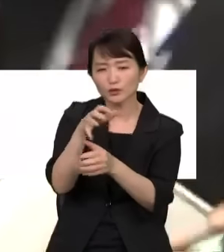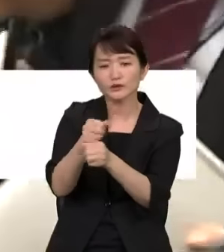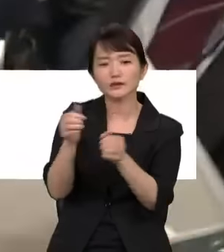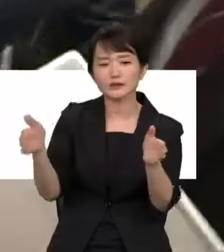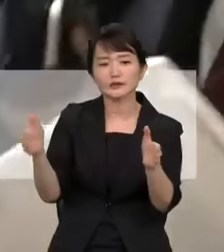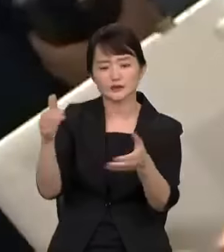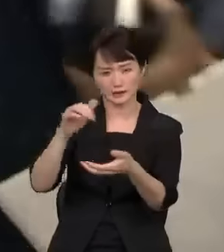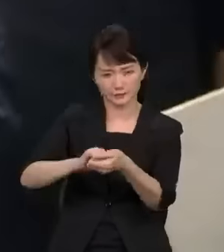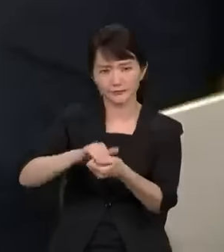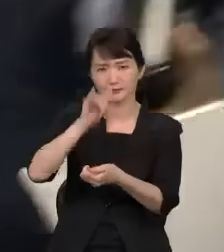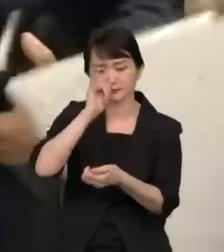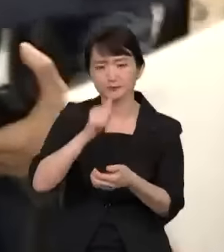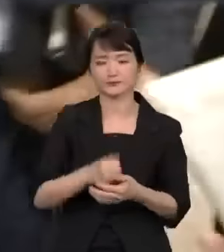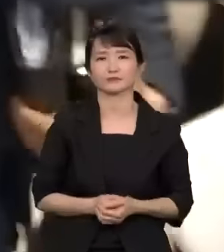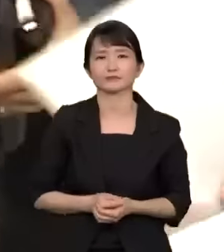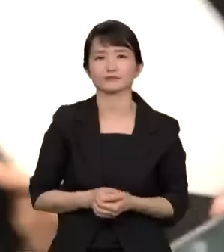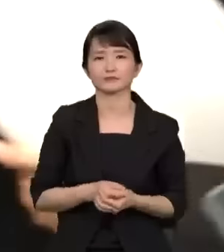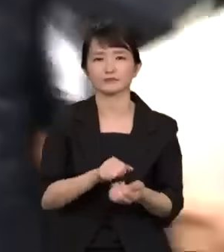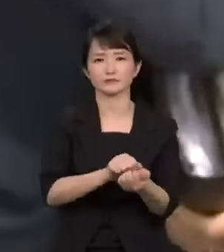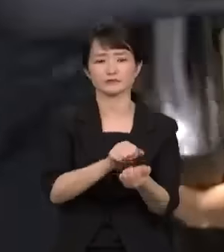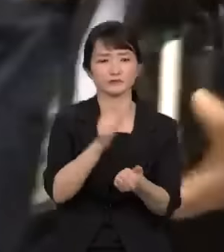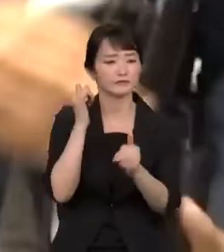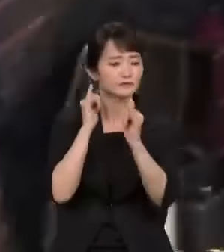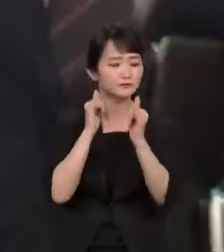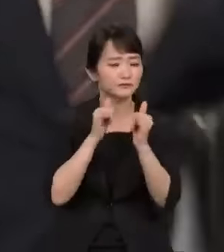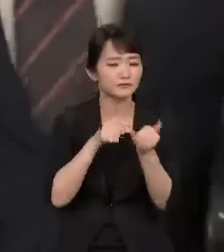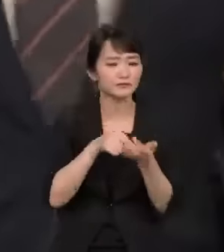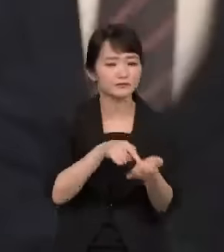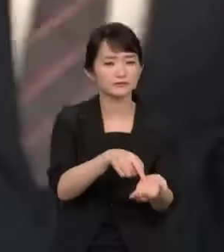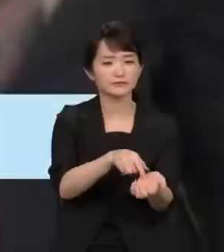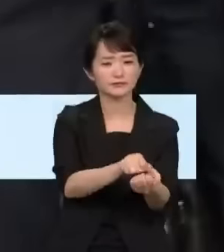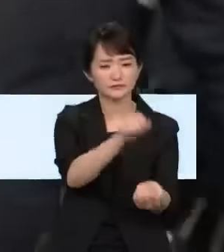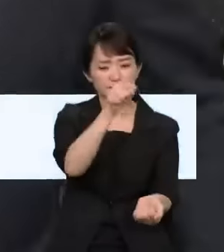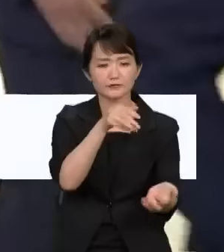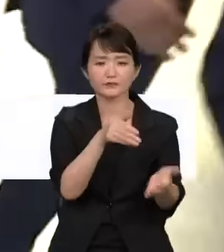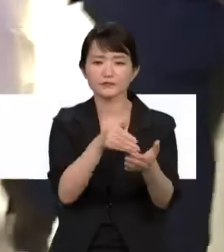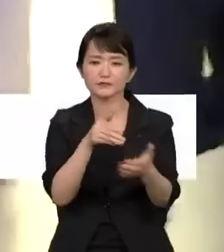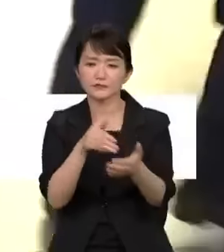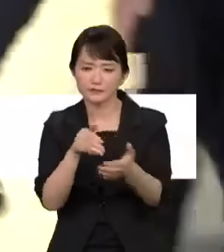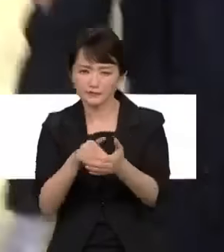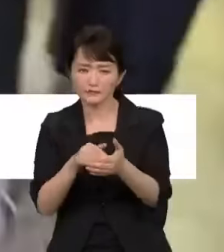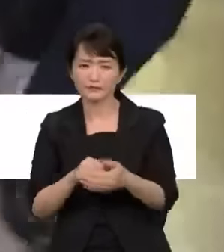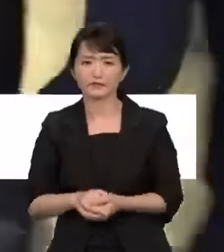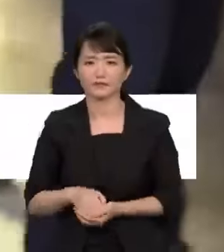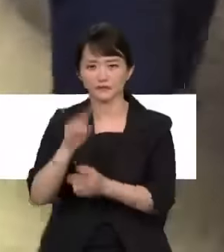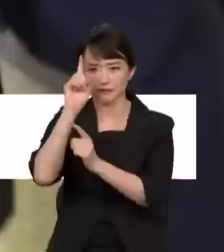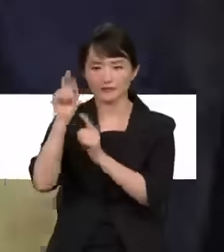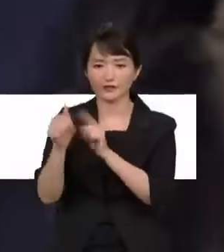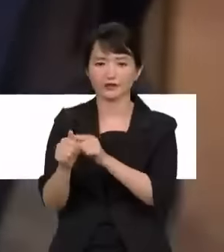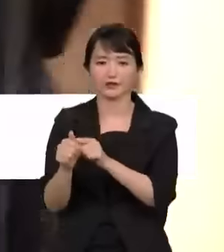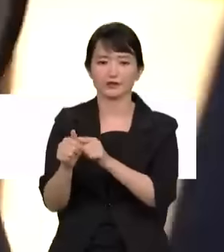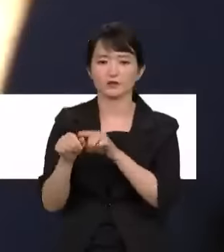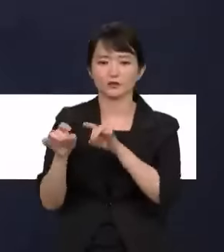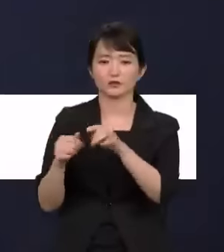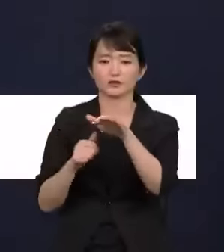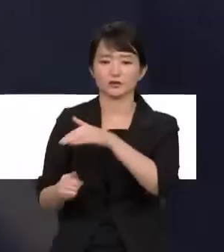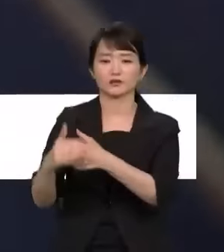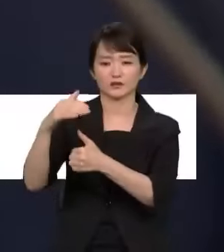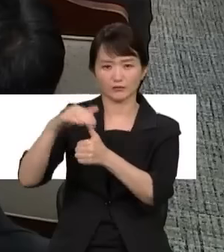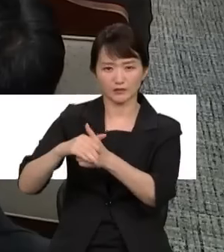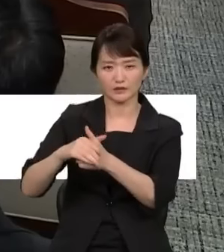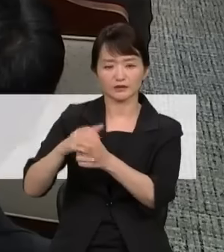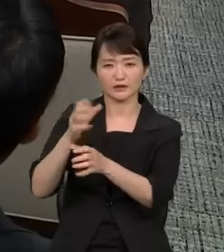있는... 그런데 기각됐던 통신영장엔 이종섭 전 장관이 주 호주대사에 임명된 기간도 포함됐던 것으로